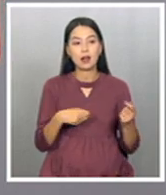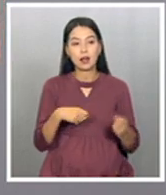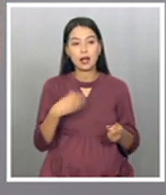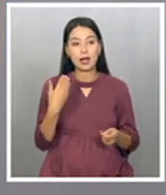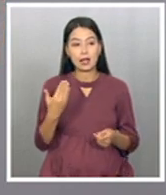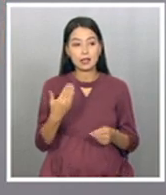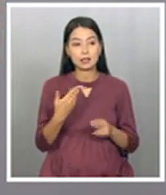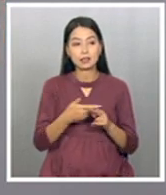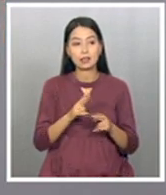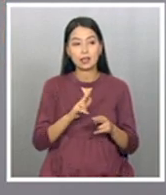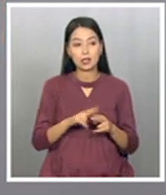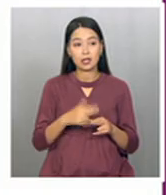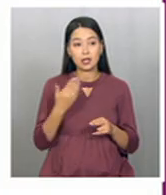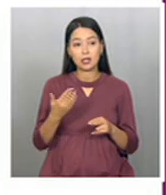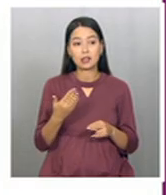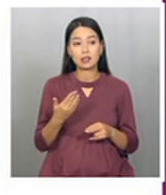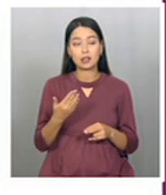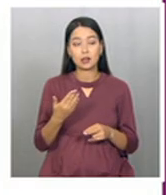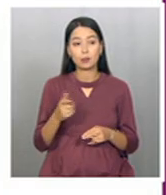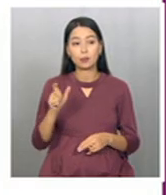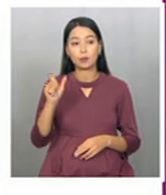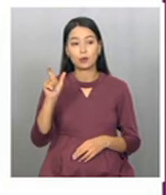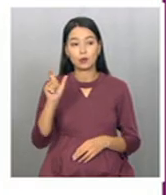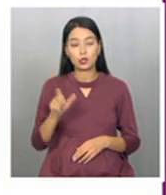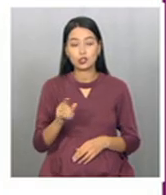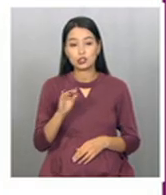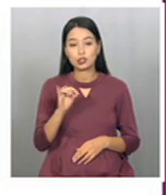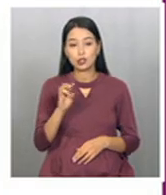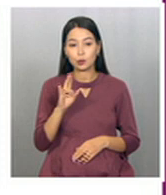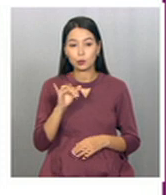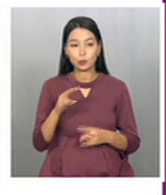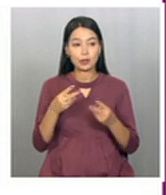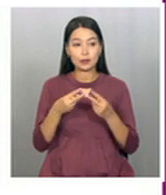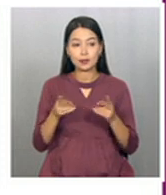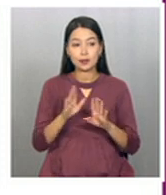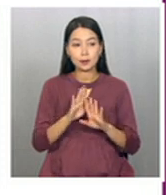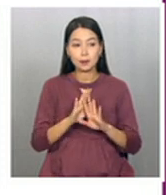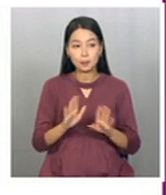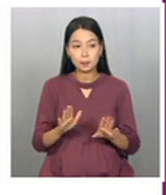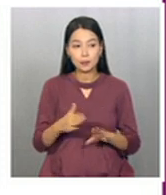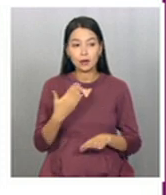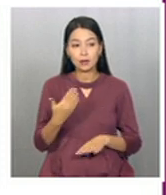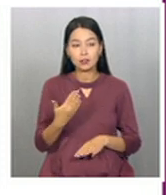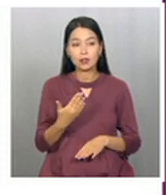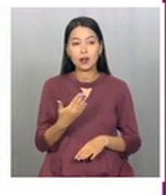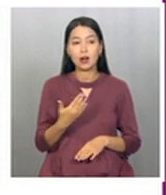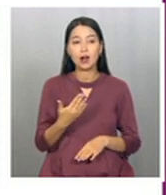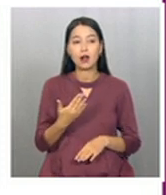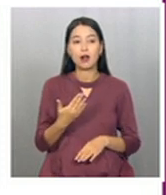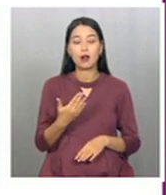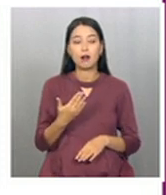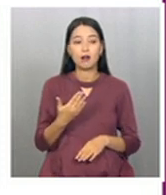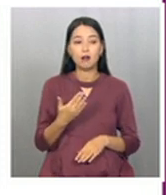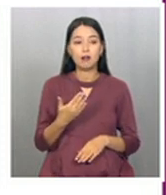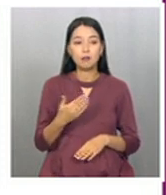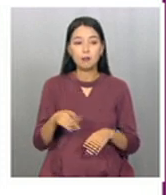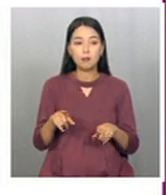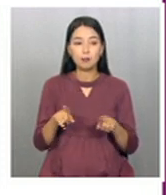бұл байғұсқа» деген жолдар мен қырғыз халқының ақмөр жырындағы «Ақсақал чалға алдырдың» деген